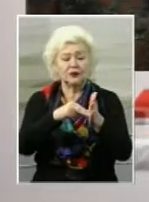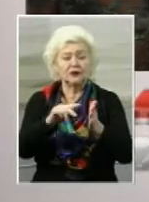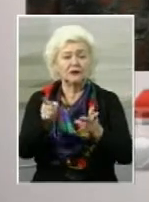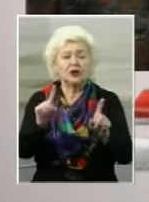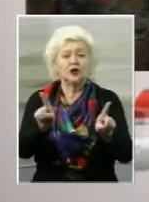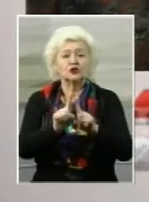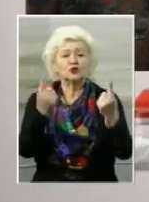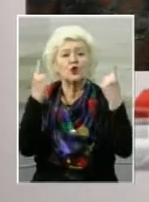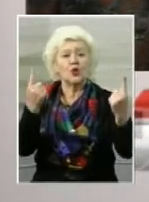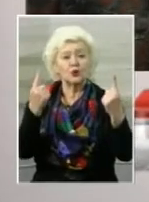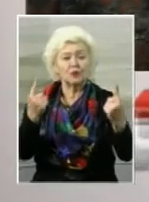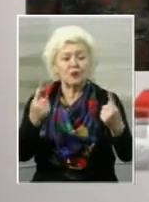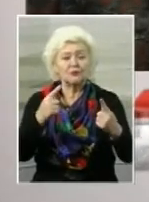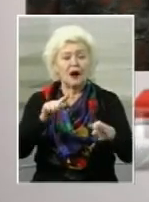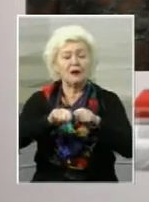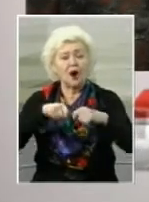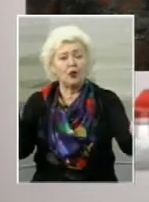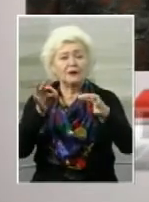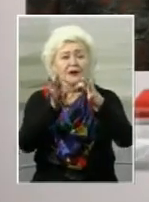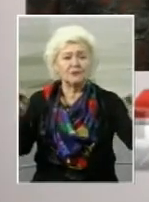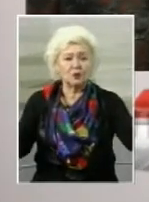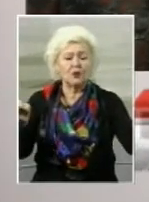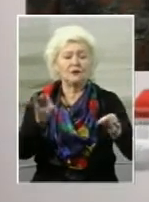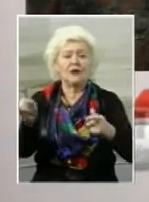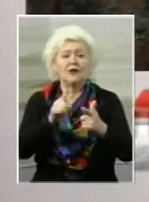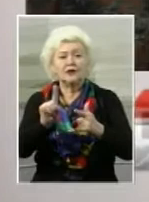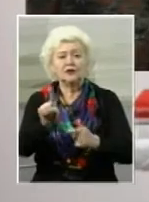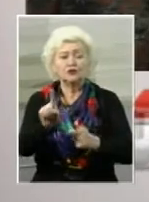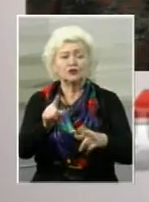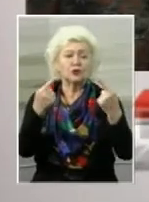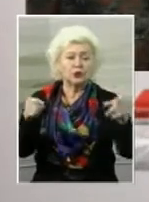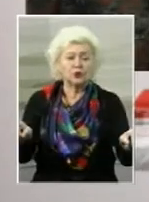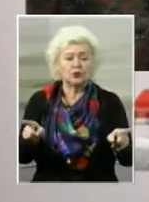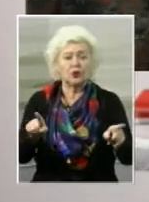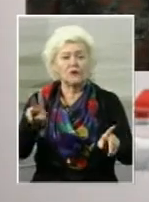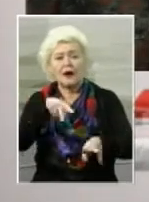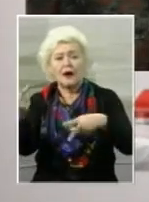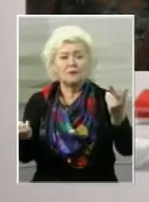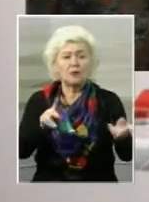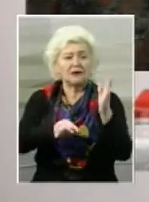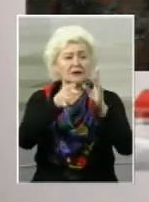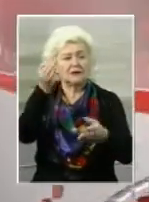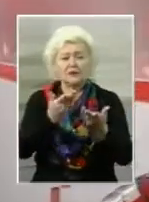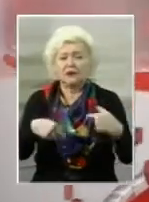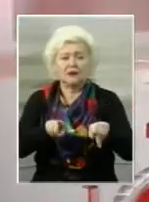такого глобального, обрив провода чи там стовби, щоб попадали, такого немає.